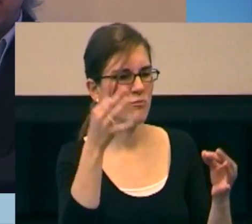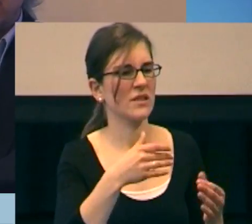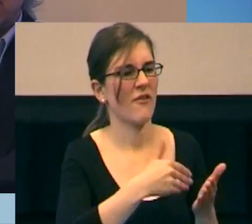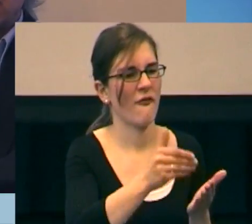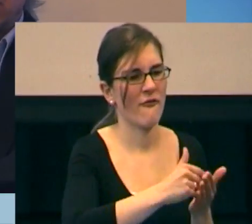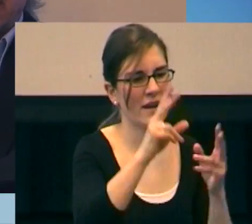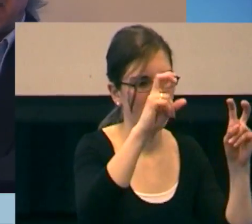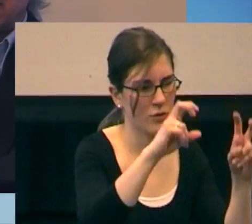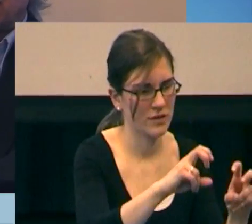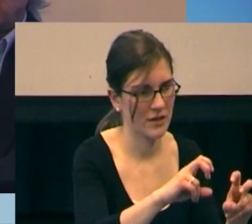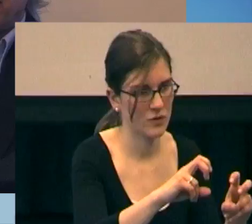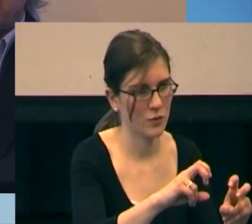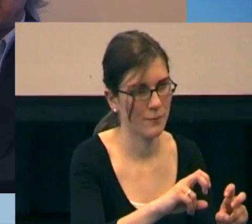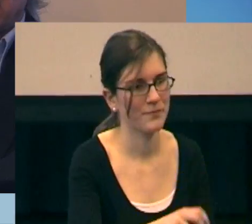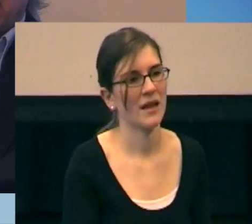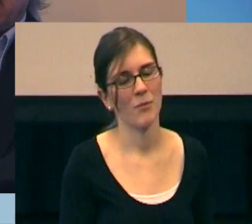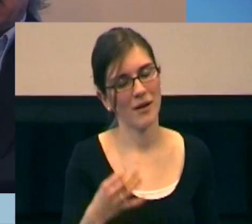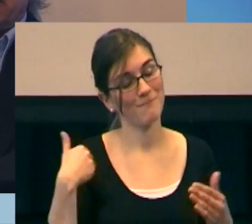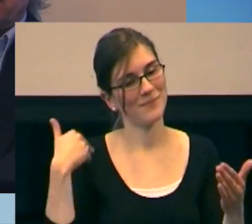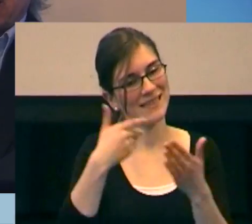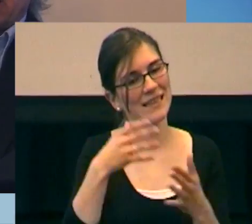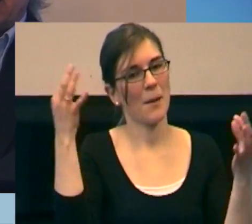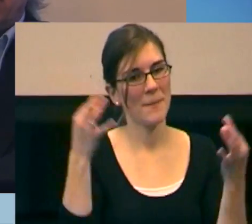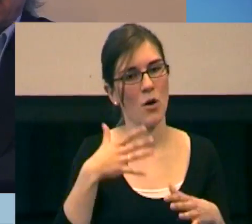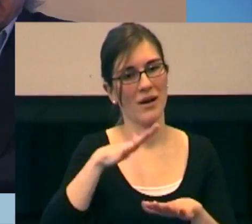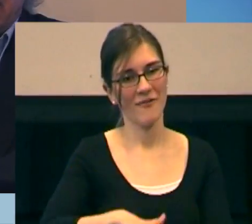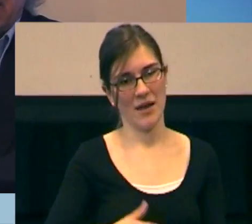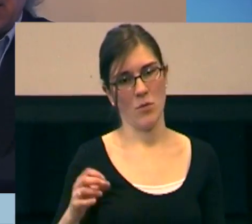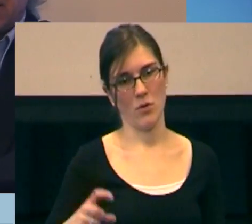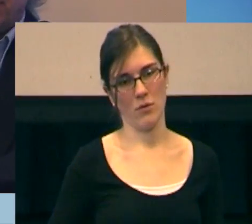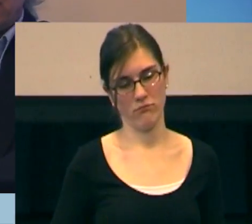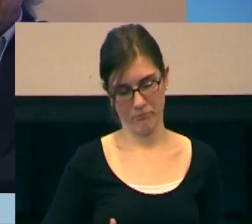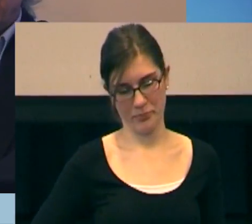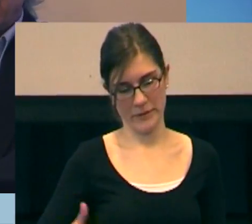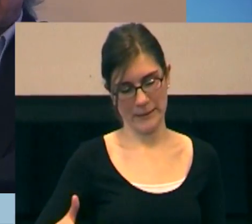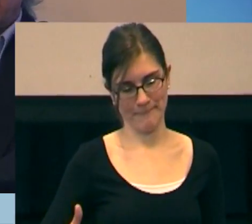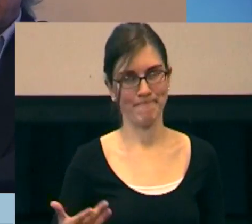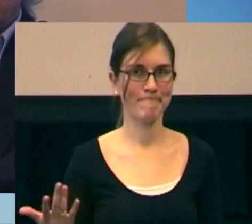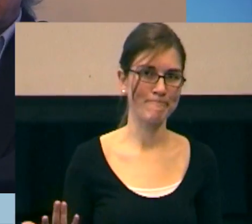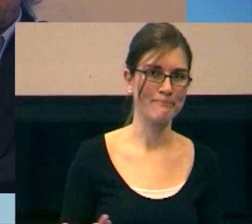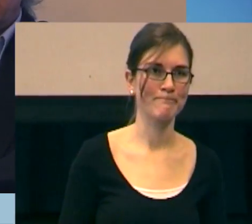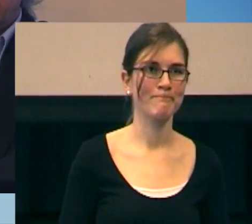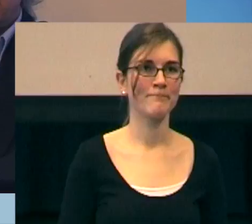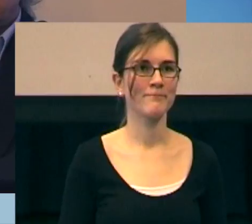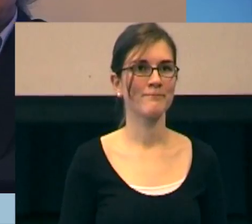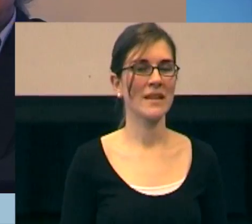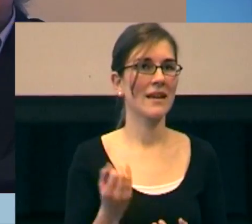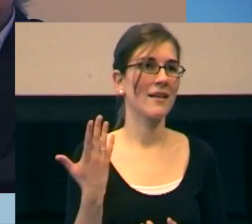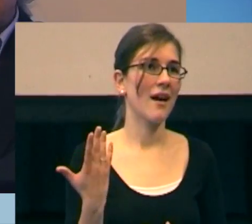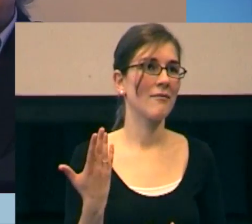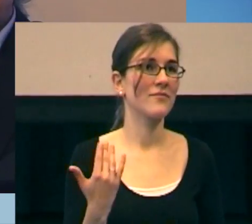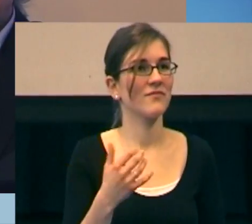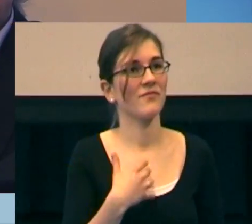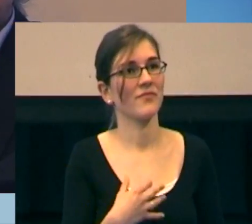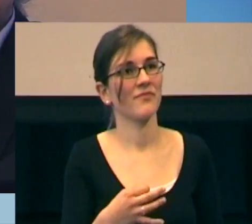dazu ist die Gewebeuntersuchung leider noch notwendig deswegen ich halte es auch für sinnvoll wer es der